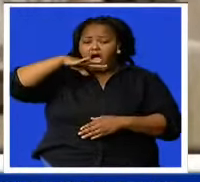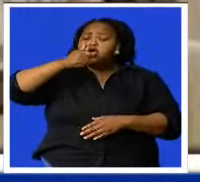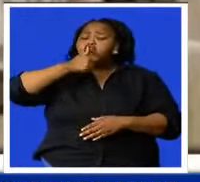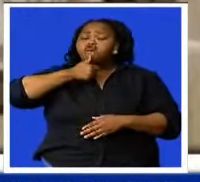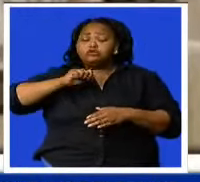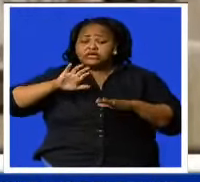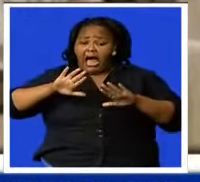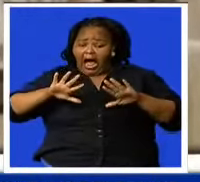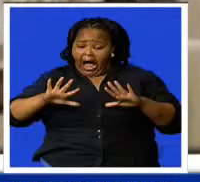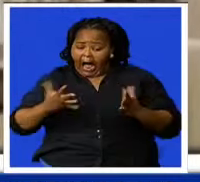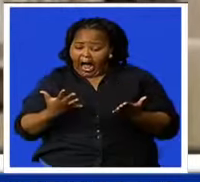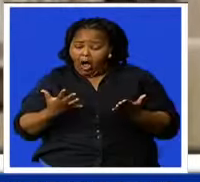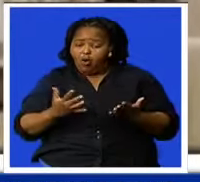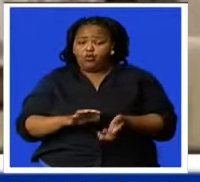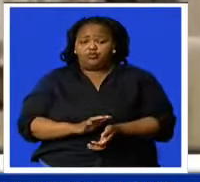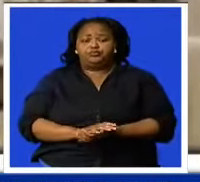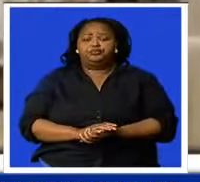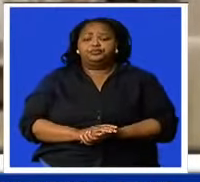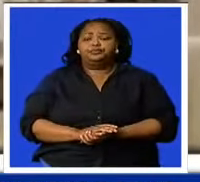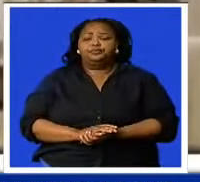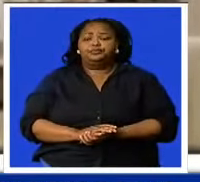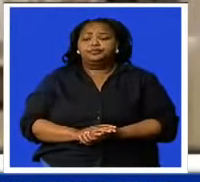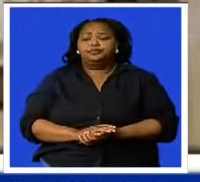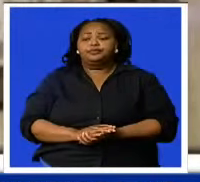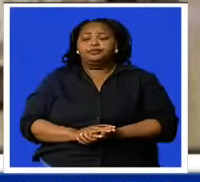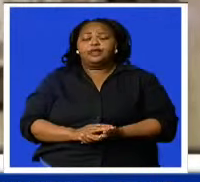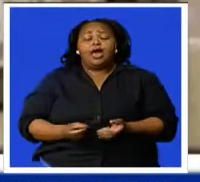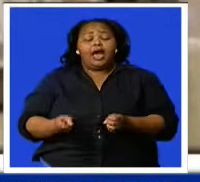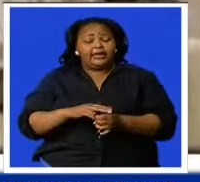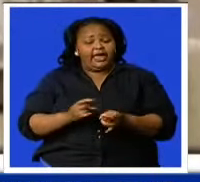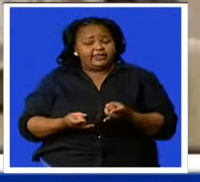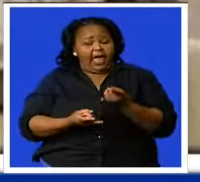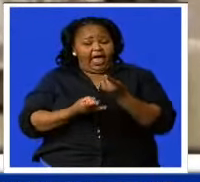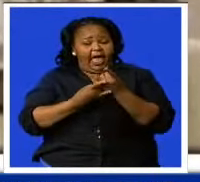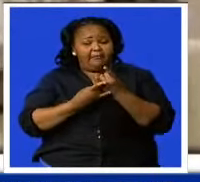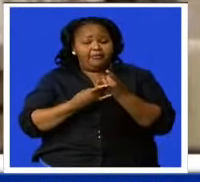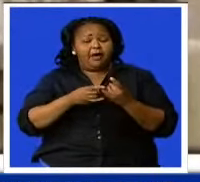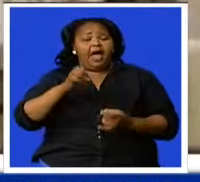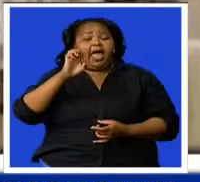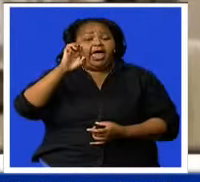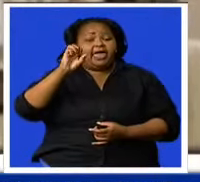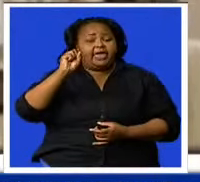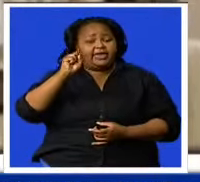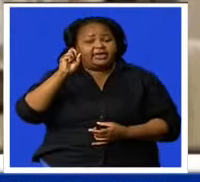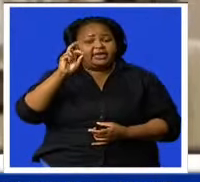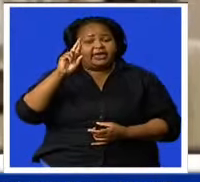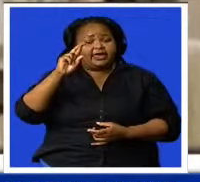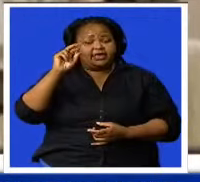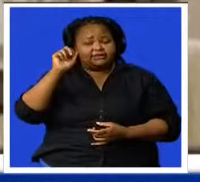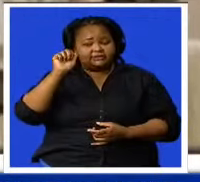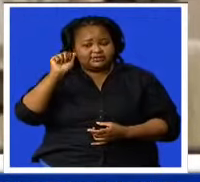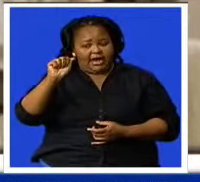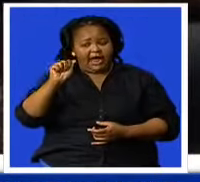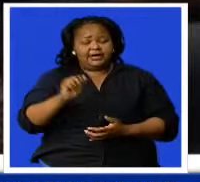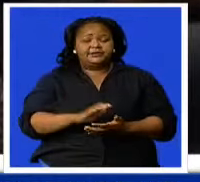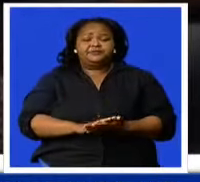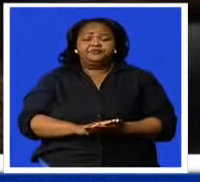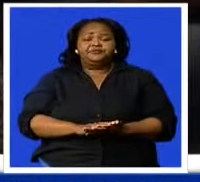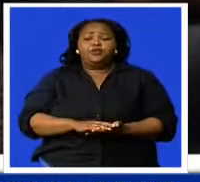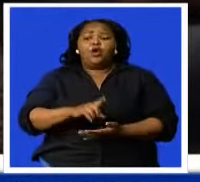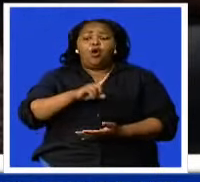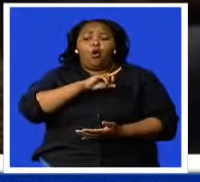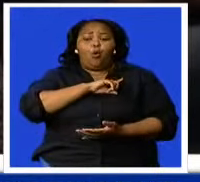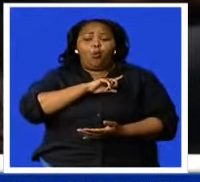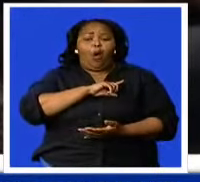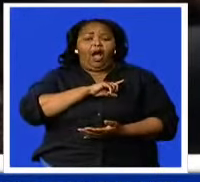gesi. Kuphindze kusite nemlawuli ekuthenini ngoba ngeke abe khona even lonke